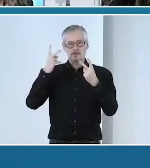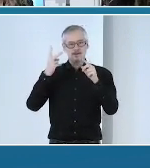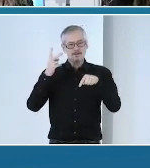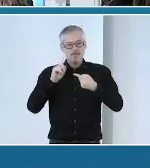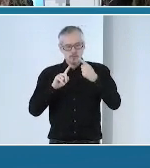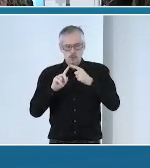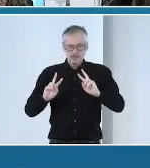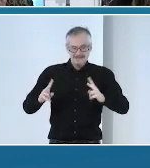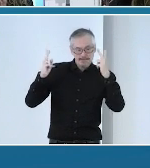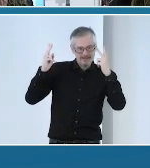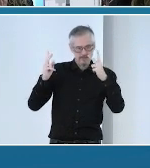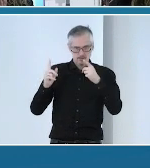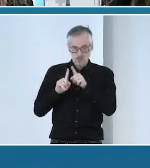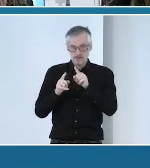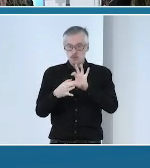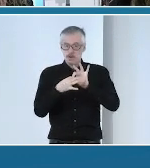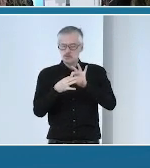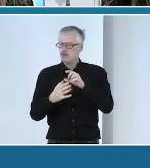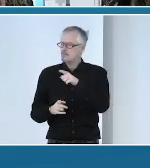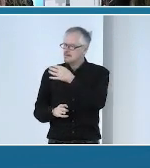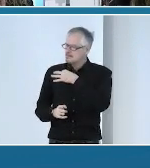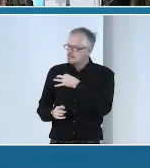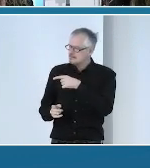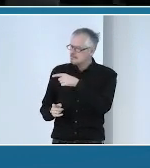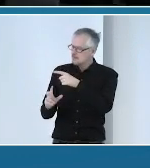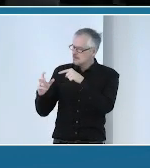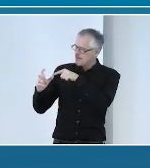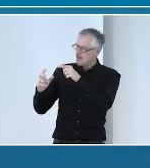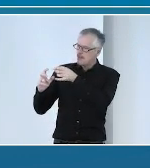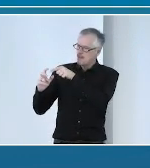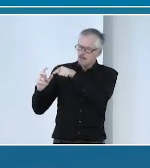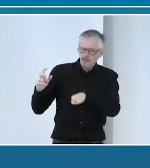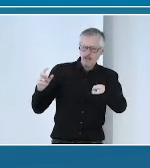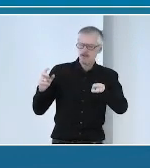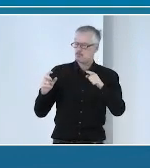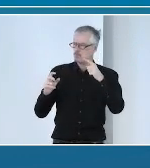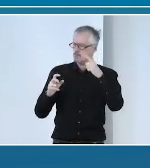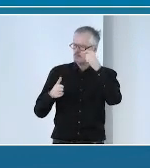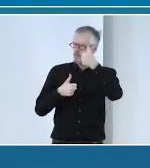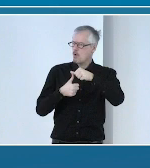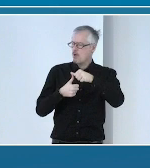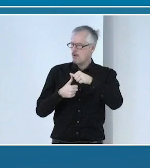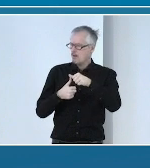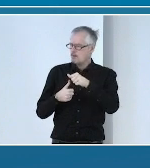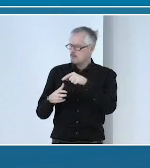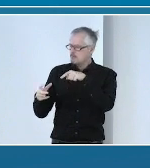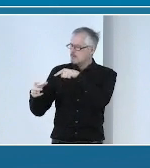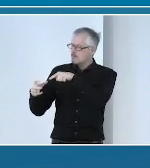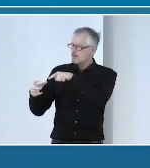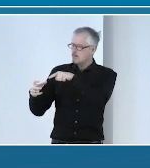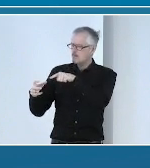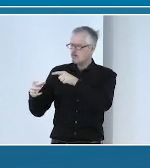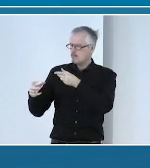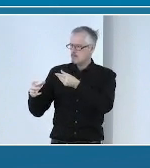Vous avez dit que ça avait un impact sur la mémoire, c'est pour ça que je demandais, en fait, quand il pense à sa chambre, etc., comment vous disiez que le vestibule, du coup, avait